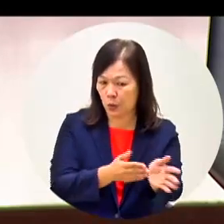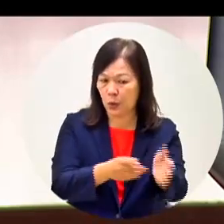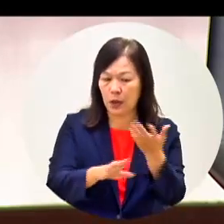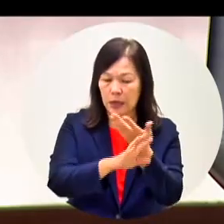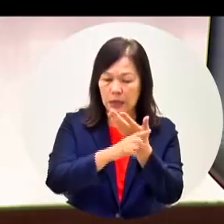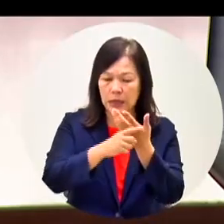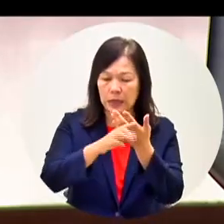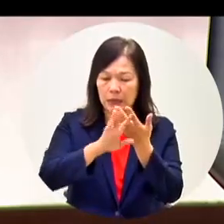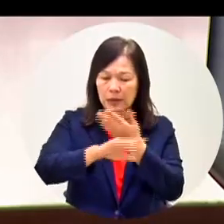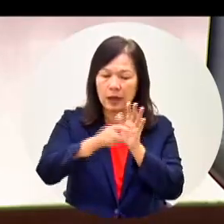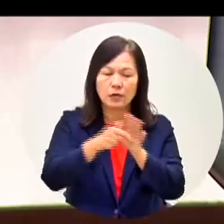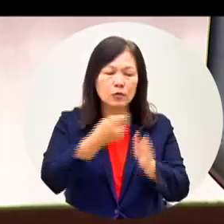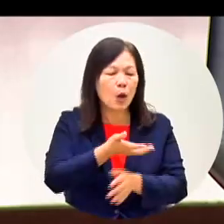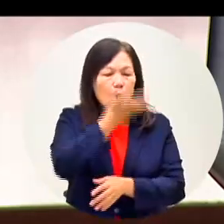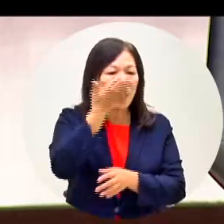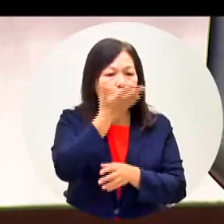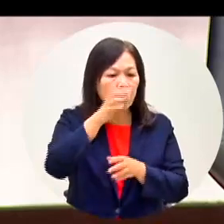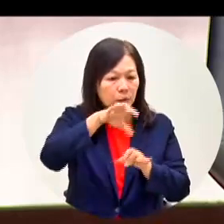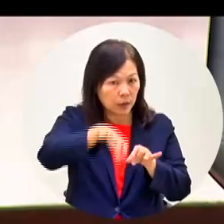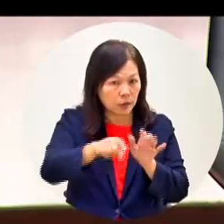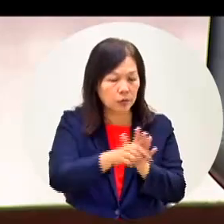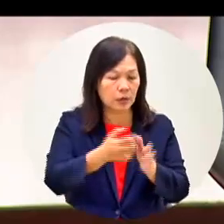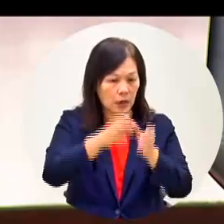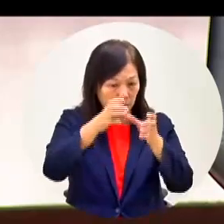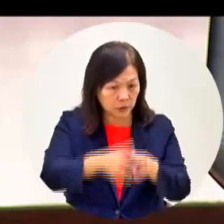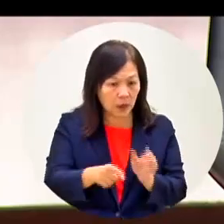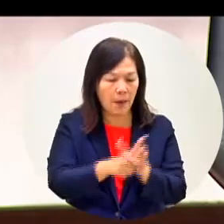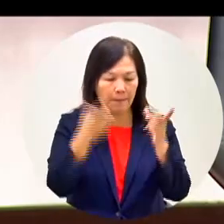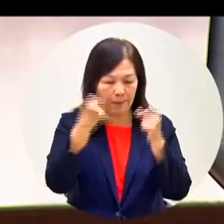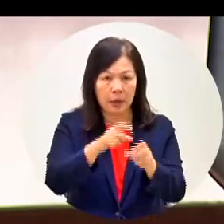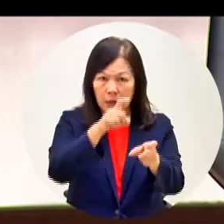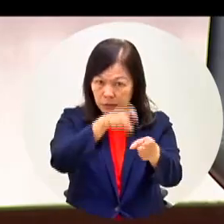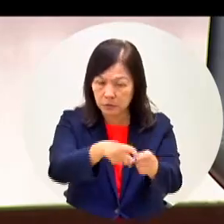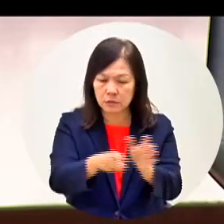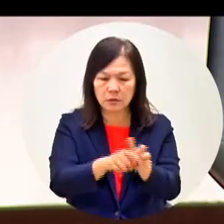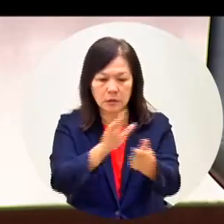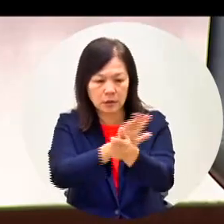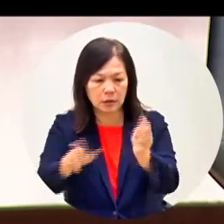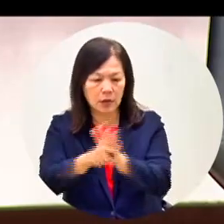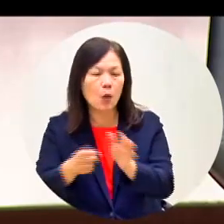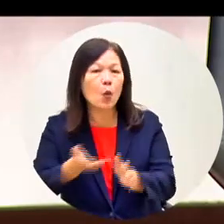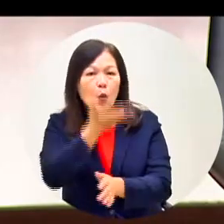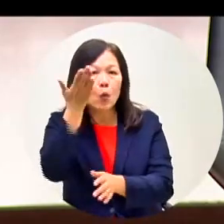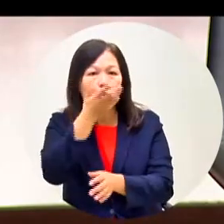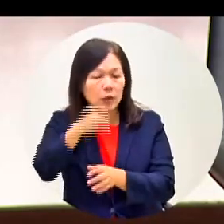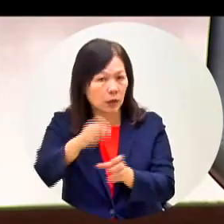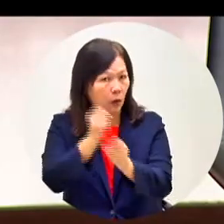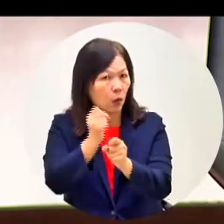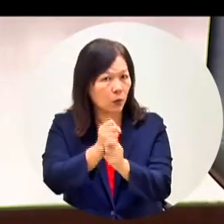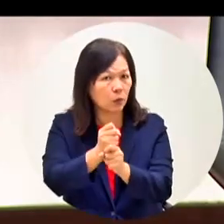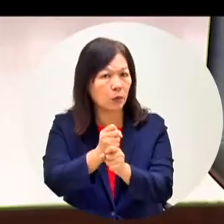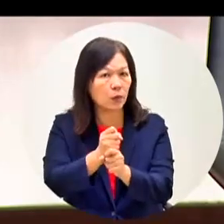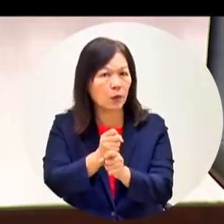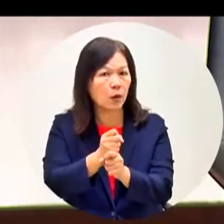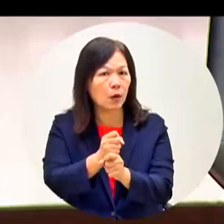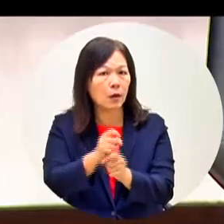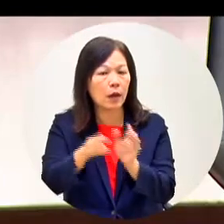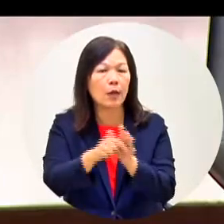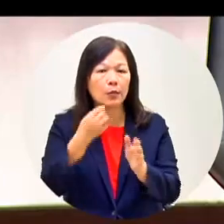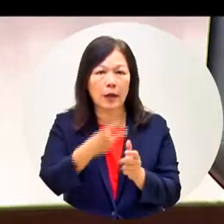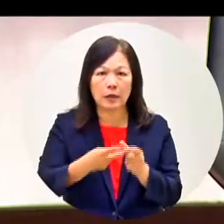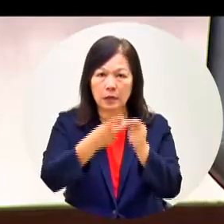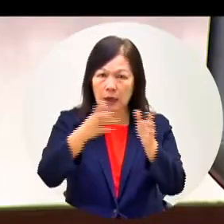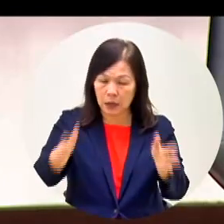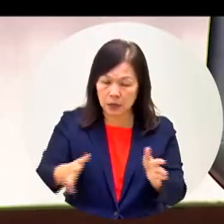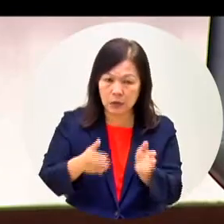初的设置目标就是希望带动高雄市的观光产业，但是如果你在二阶轻轨是规划在所谓